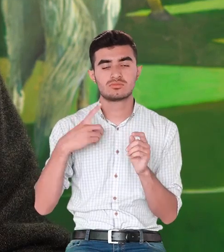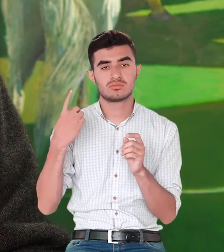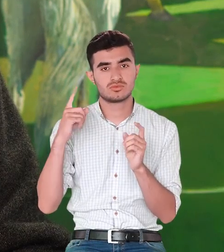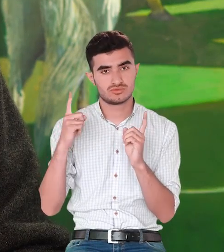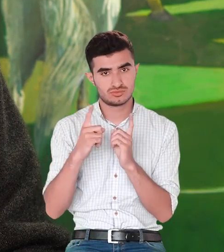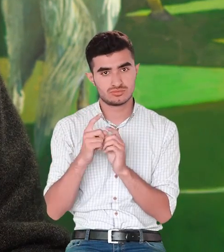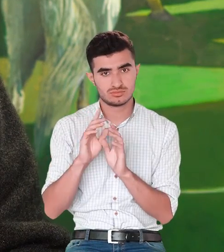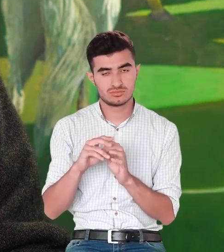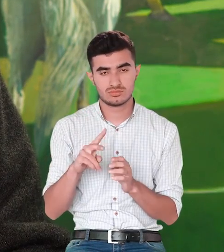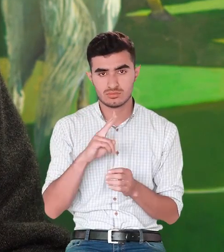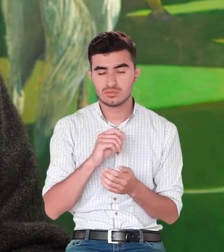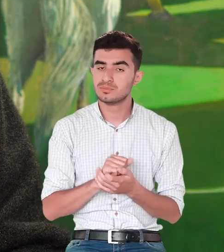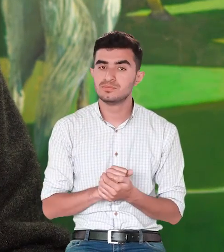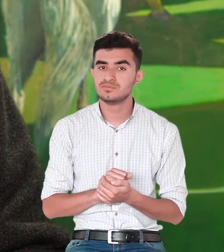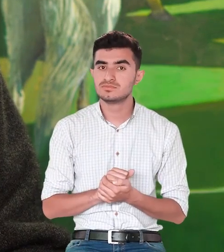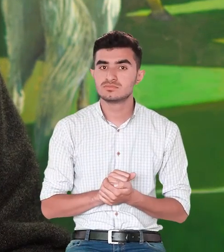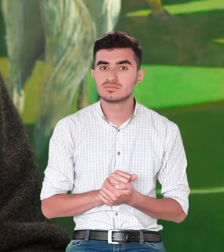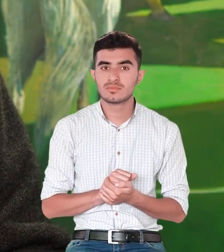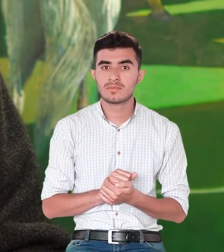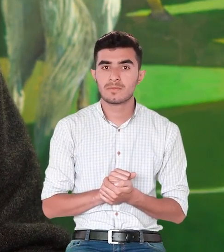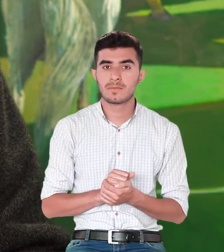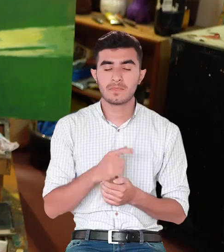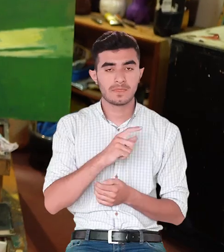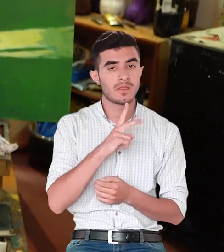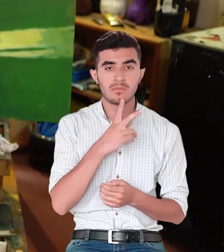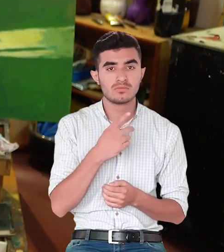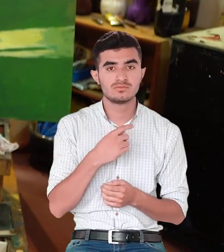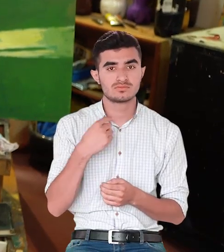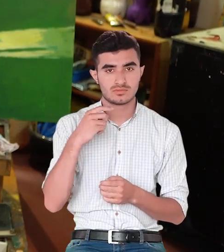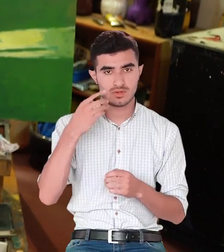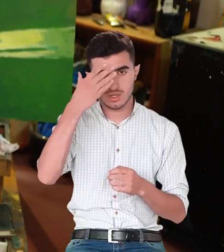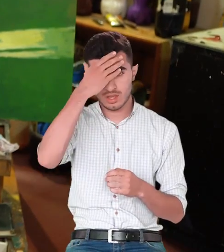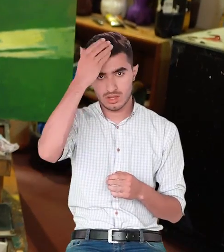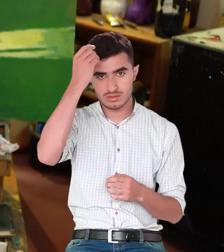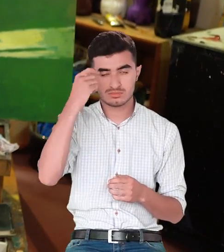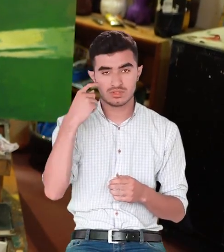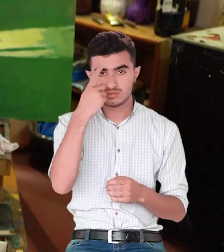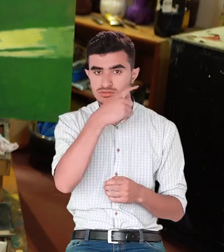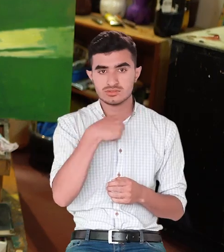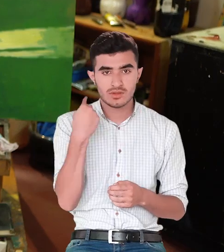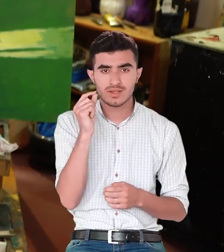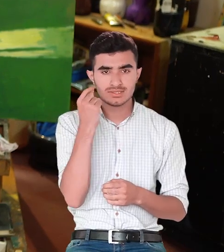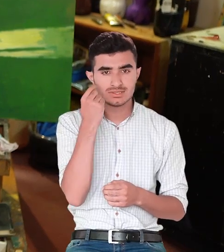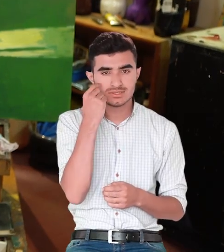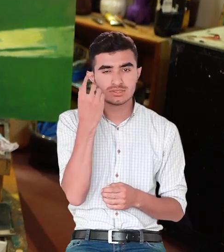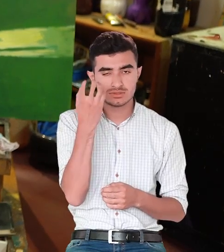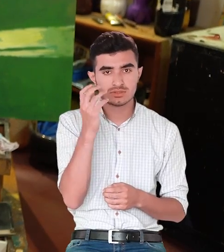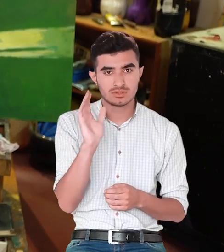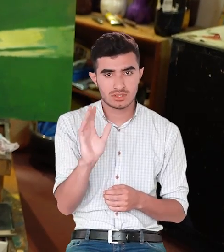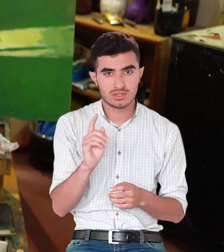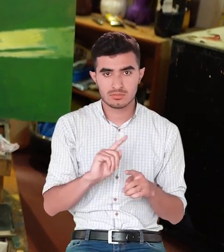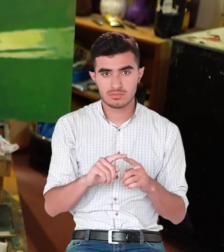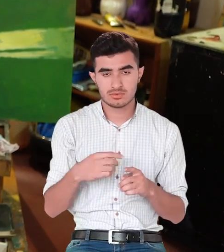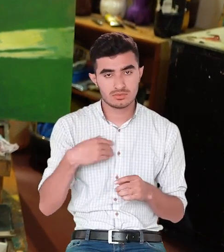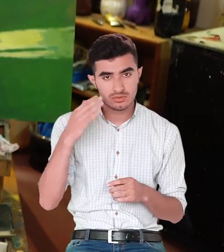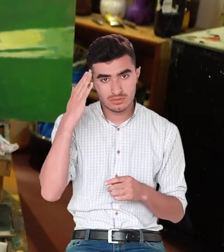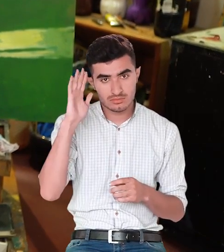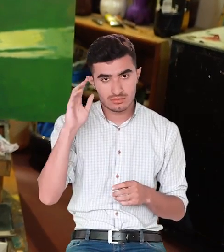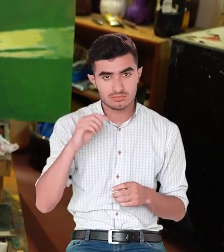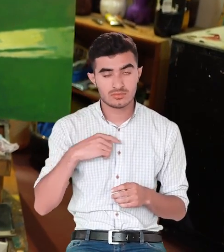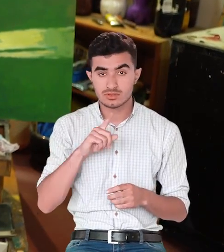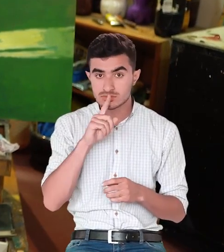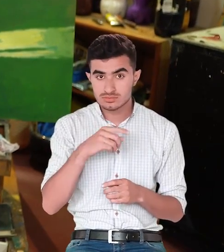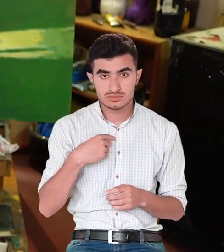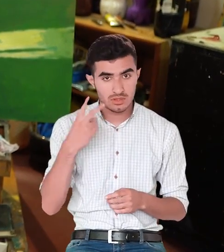تھی قائد اعظم ایز آئی نیو ہم. اصفہانی صاحب سے میری ملاقات ہوئی تو کہنے لگے تمہیں پتہ ہے